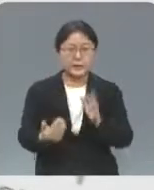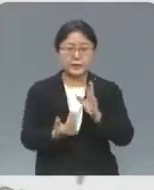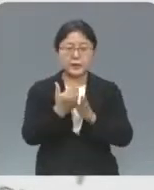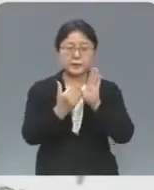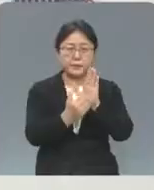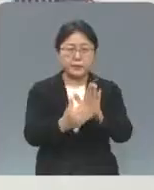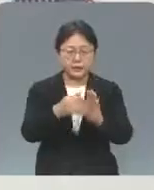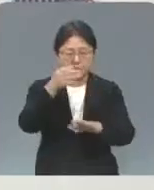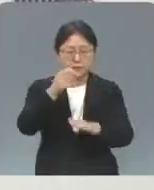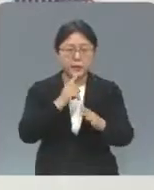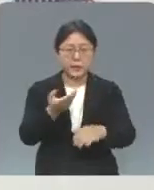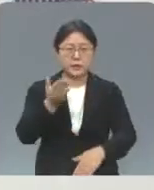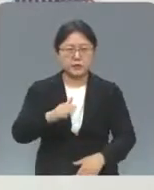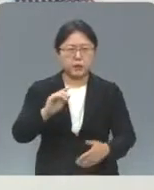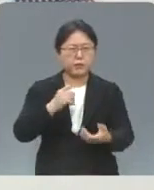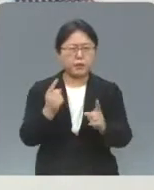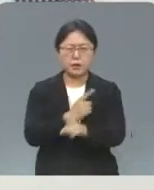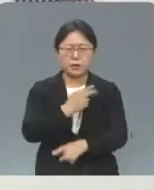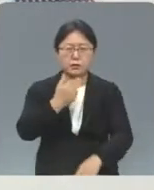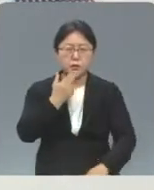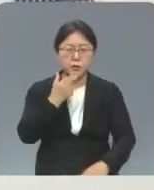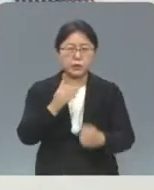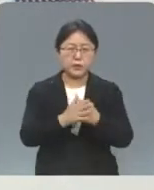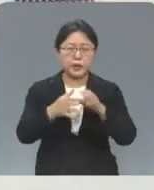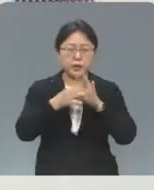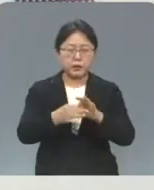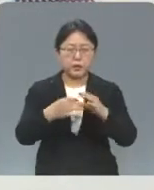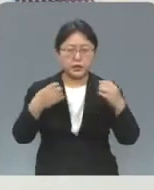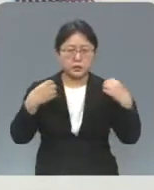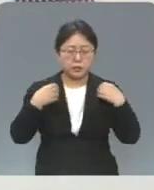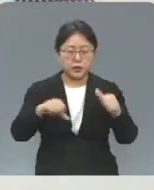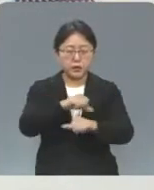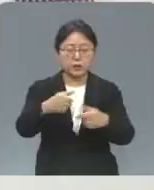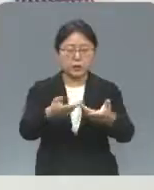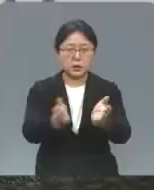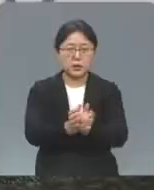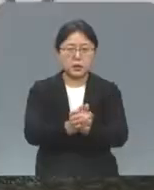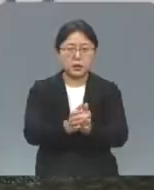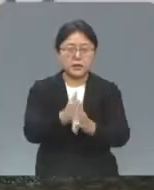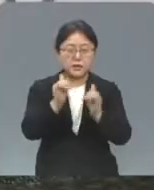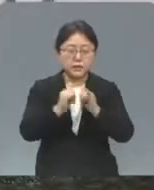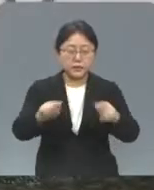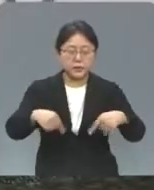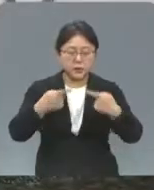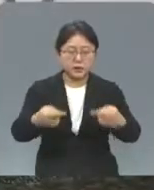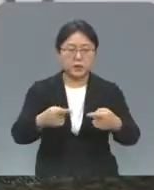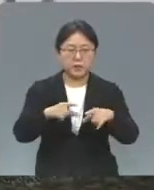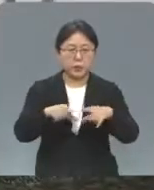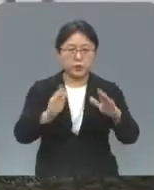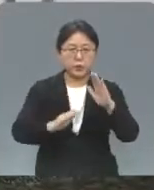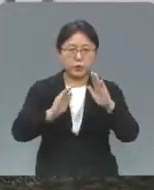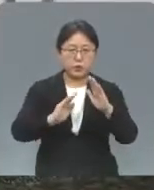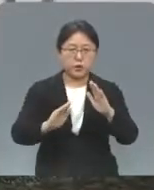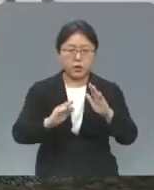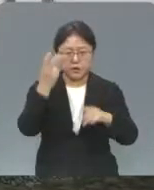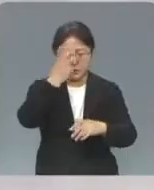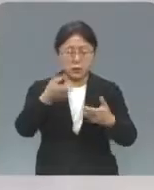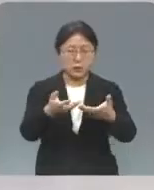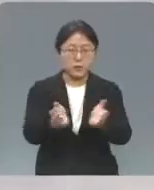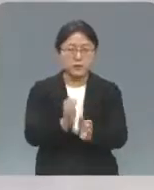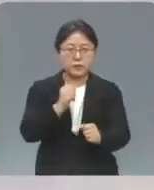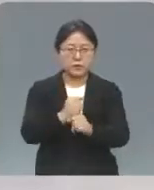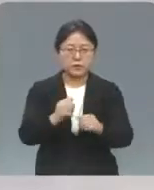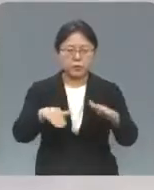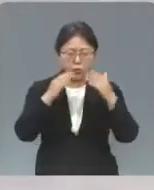약속했지만 달라진 것은 없었다 며 관계부처와 환경단체 여수 시민 등이 참여하는 민관 합동 점검반을 구성해 서